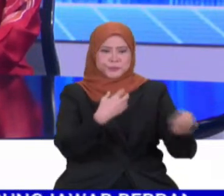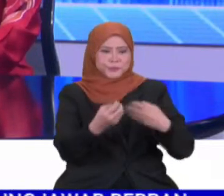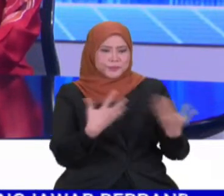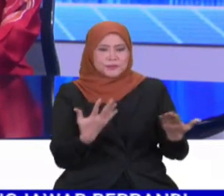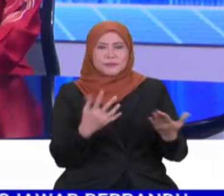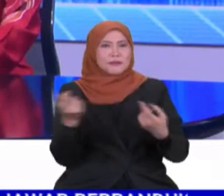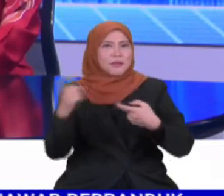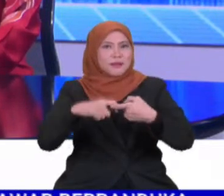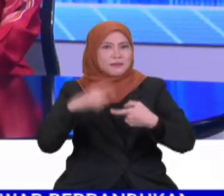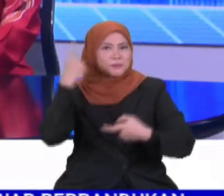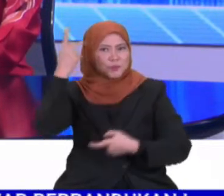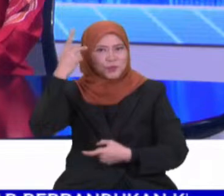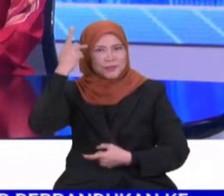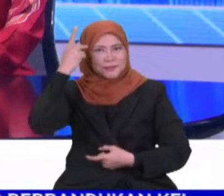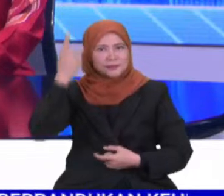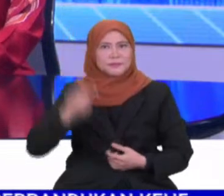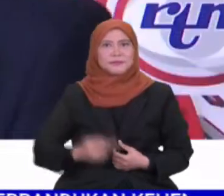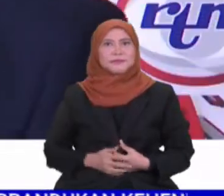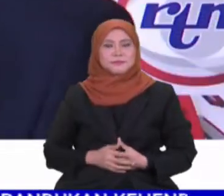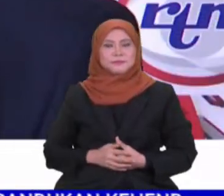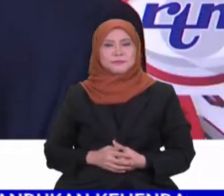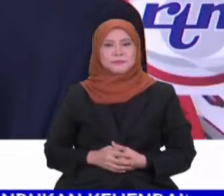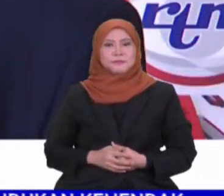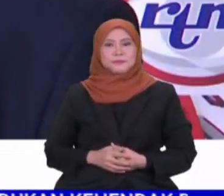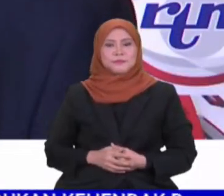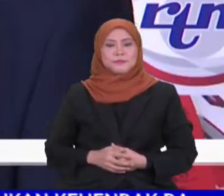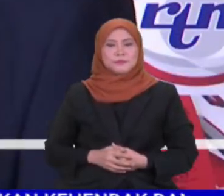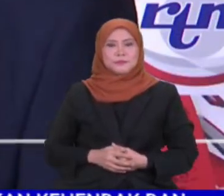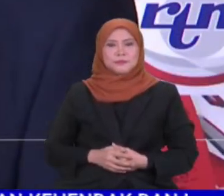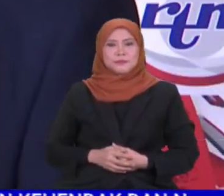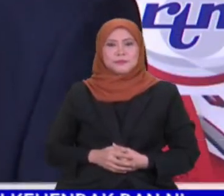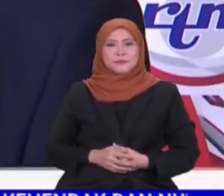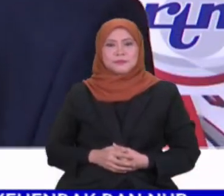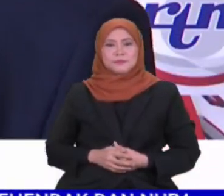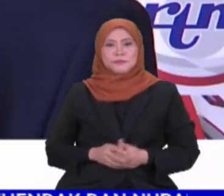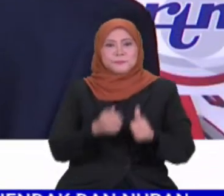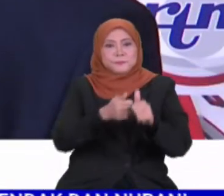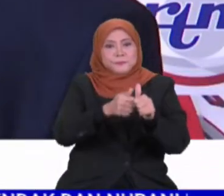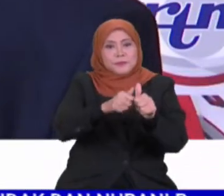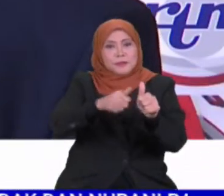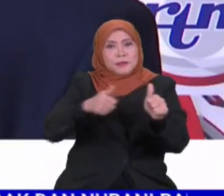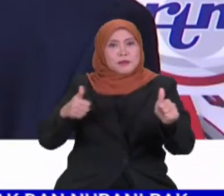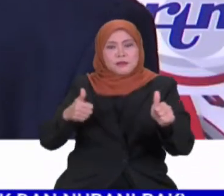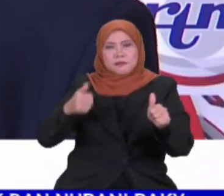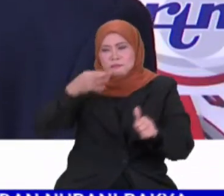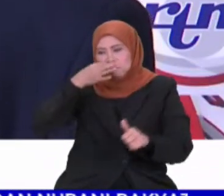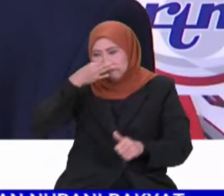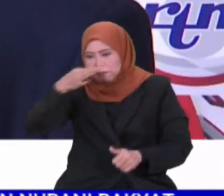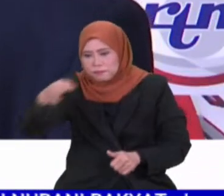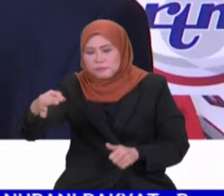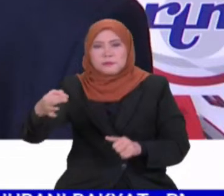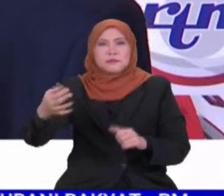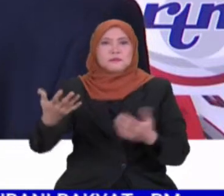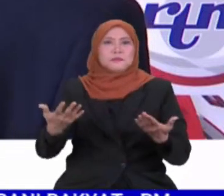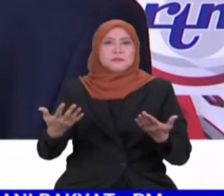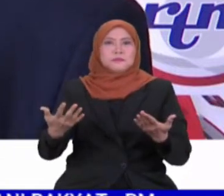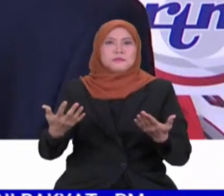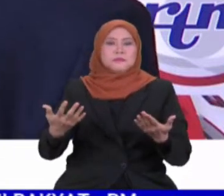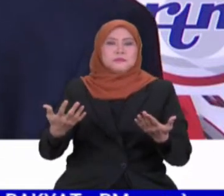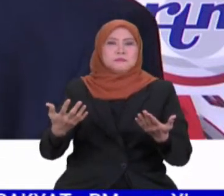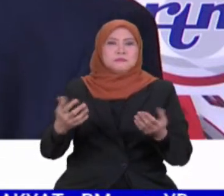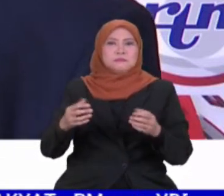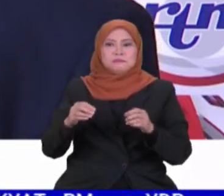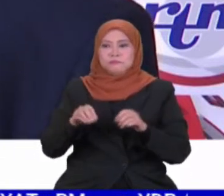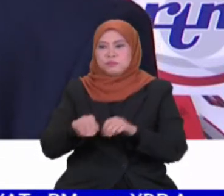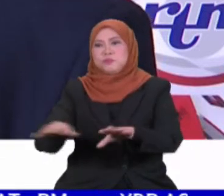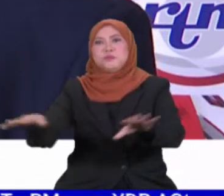hal politik jadi ini dapat mengelakkan mereka daripada terpedaya dan memahami ancaman-ancaman berbentuk